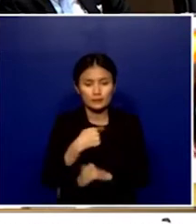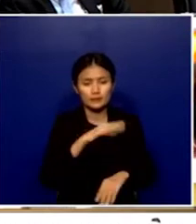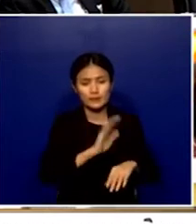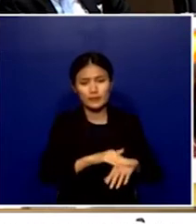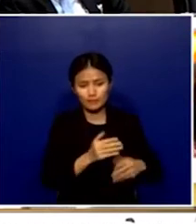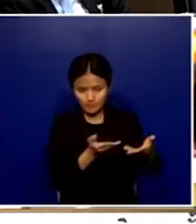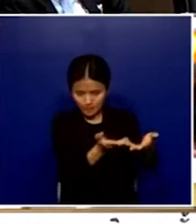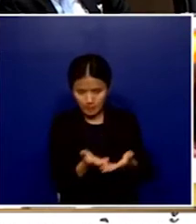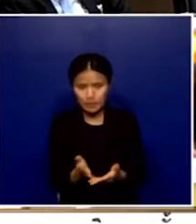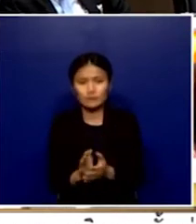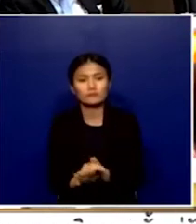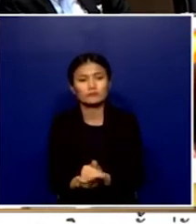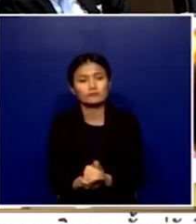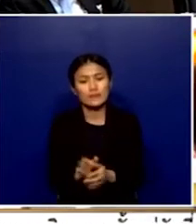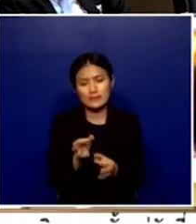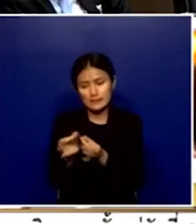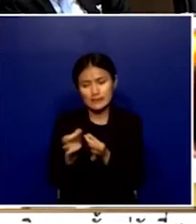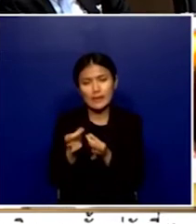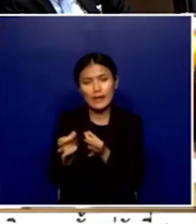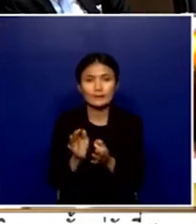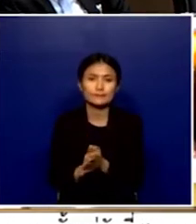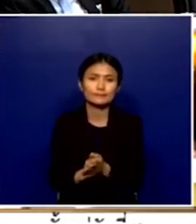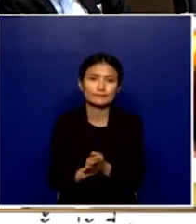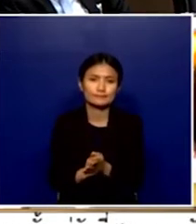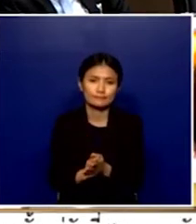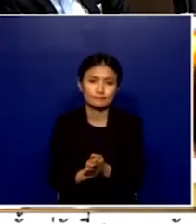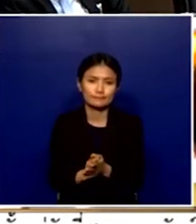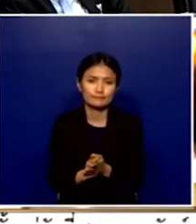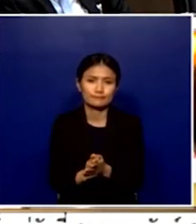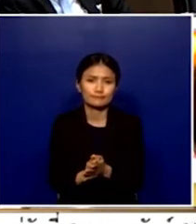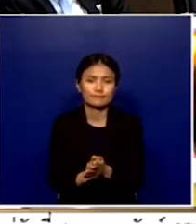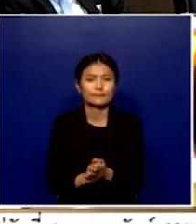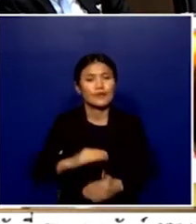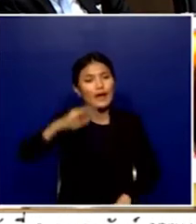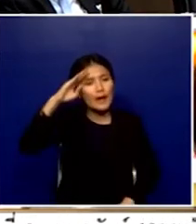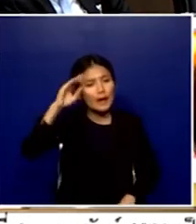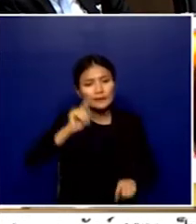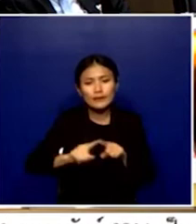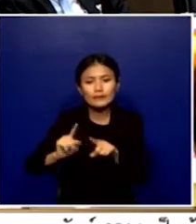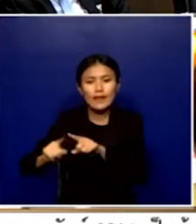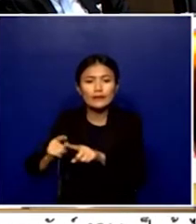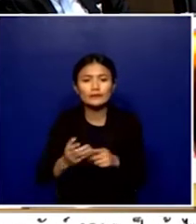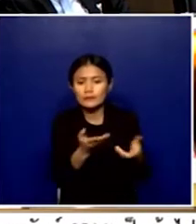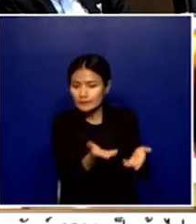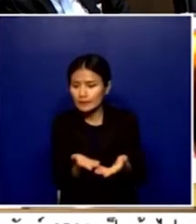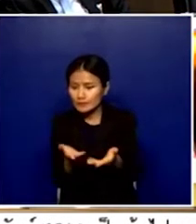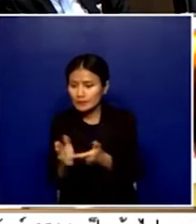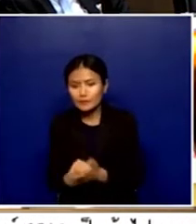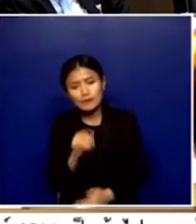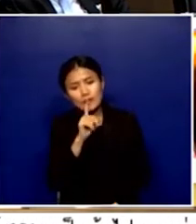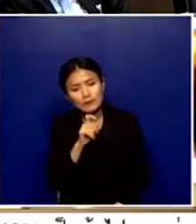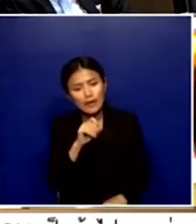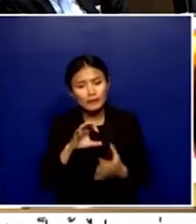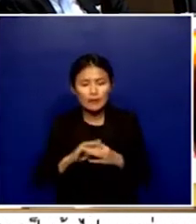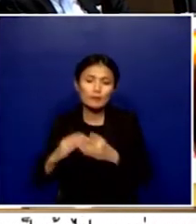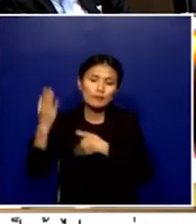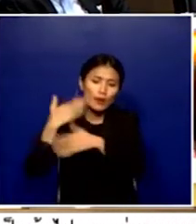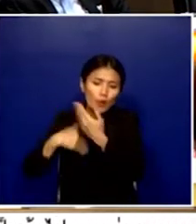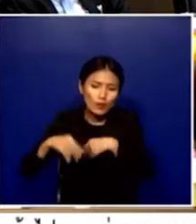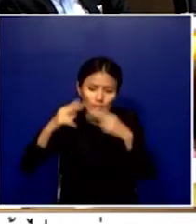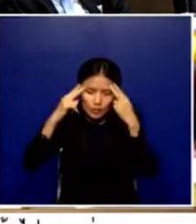ตั้งสรว่